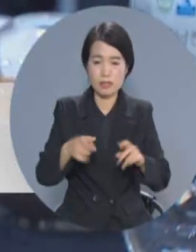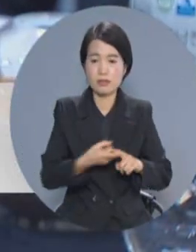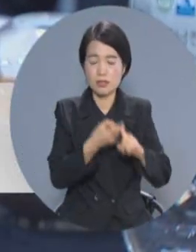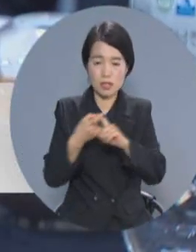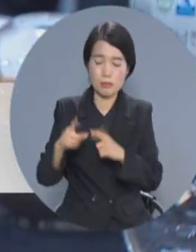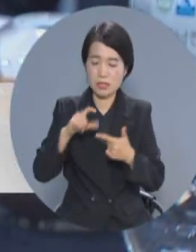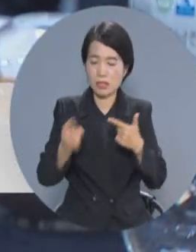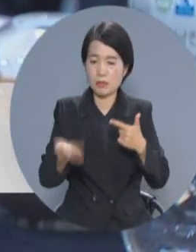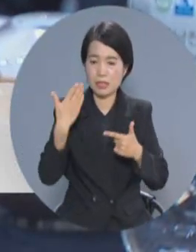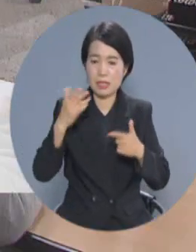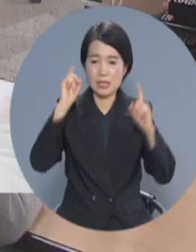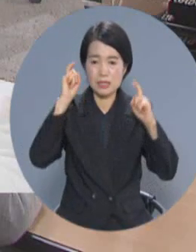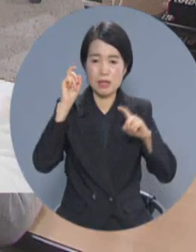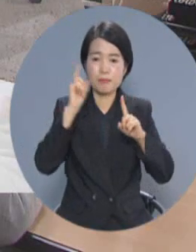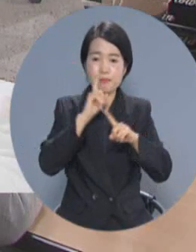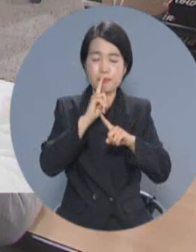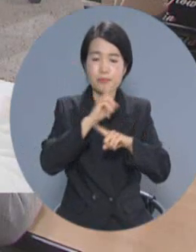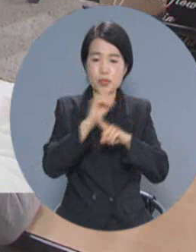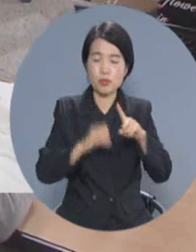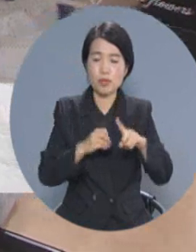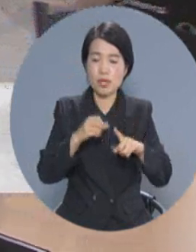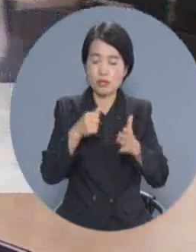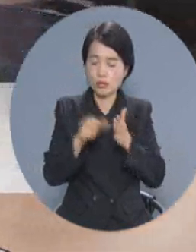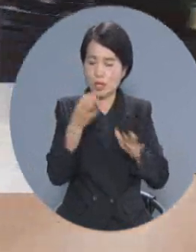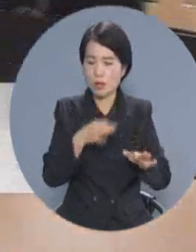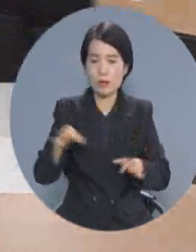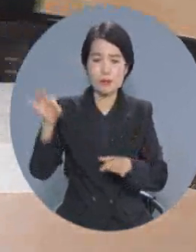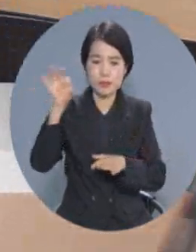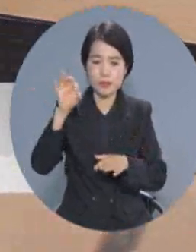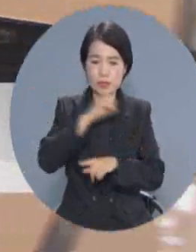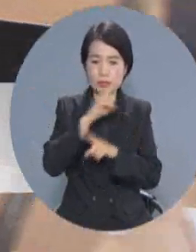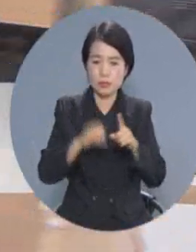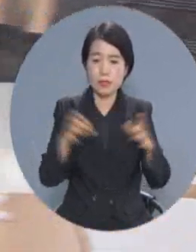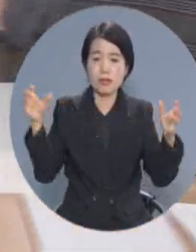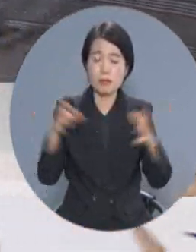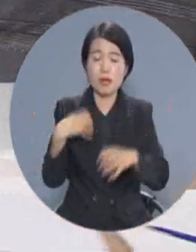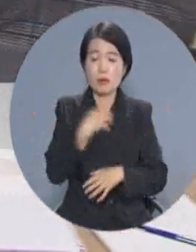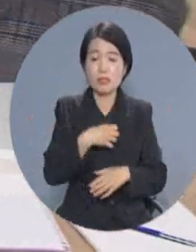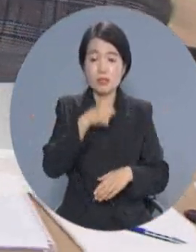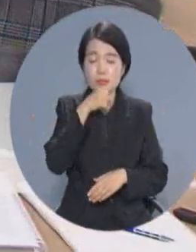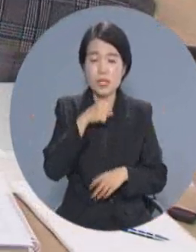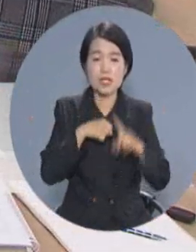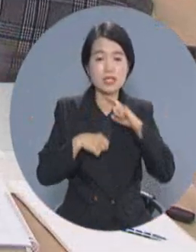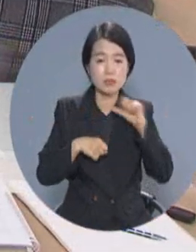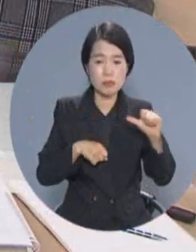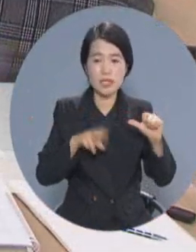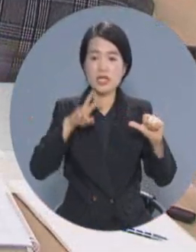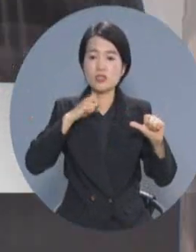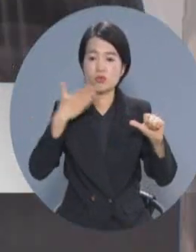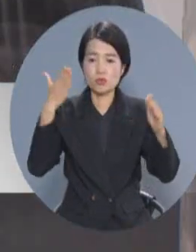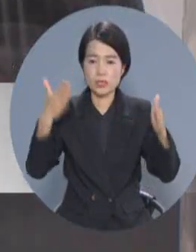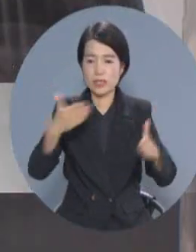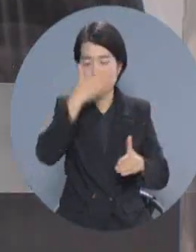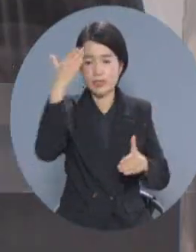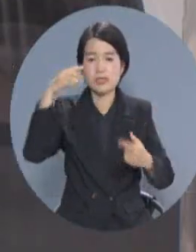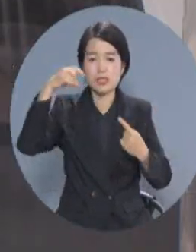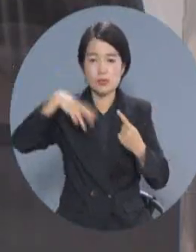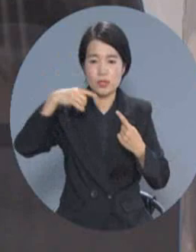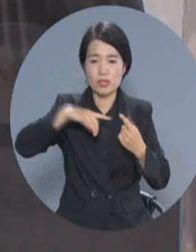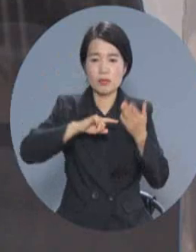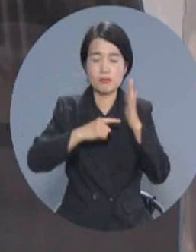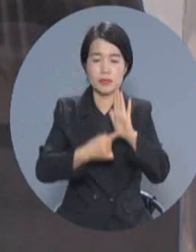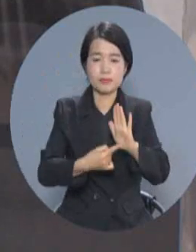상반기 기준 실업률과 물가 상승률을 합한 체감 경제 고통지수가 15세에서 29세 사이 청년층이 가장